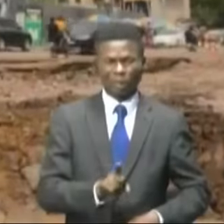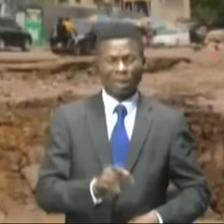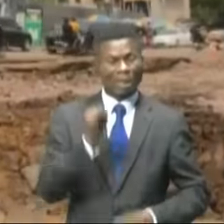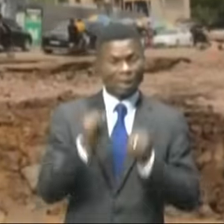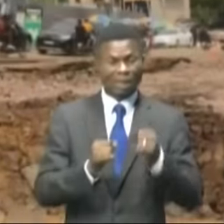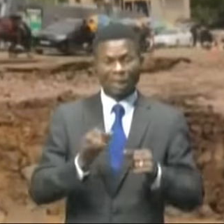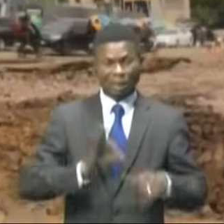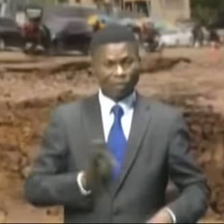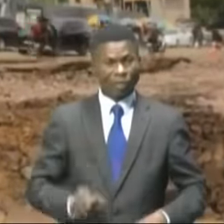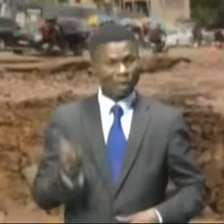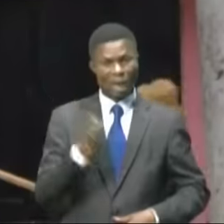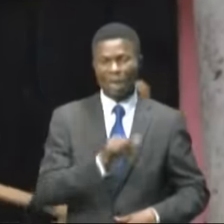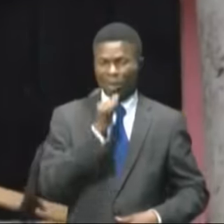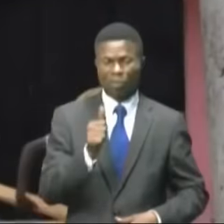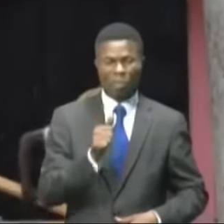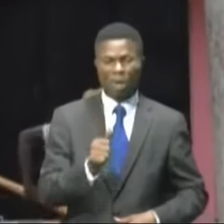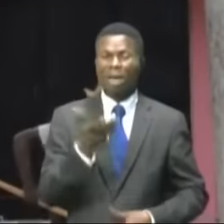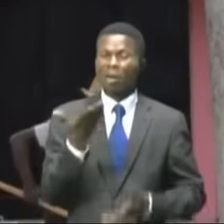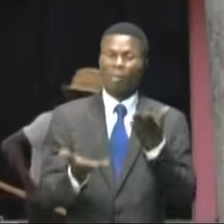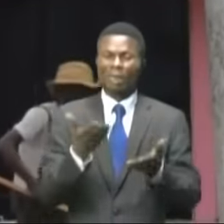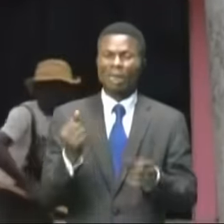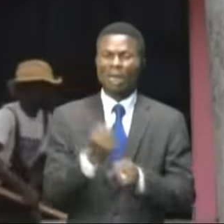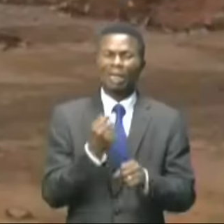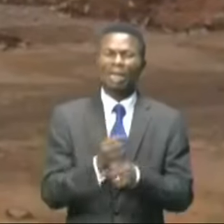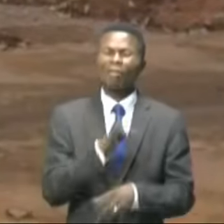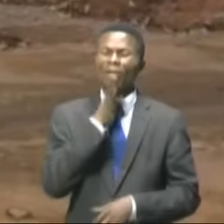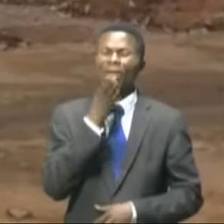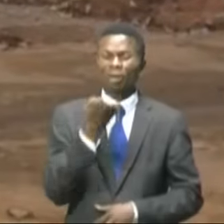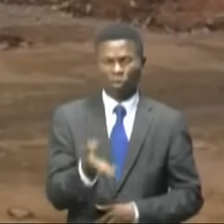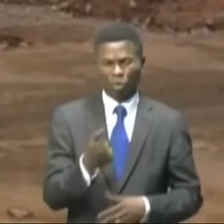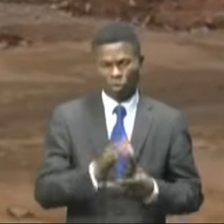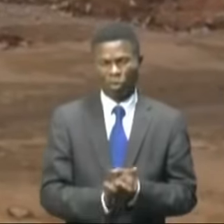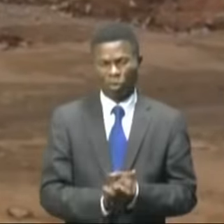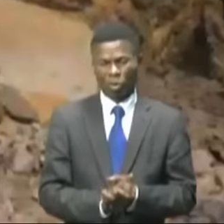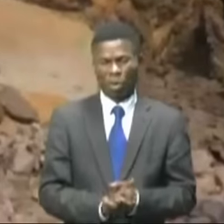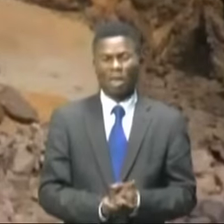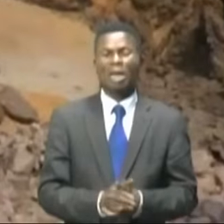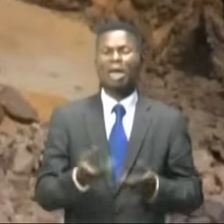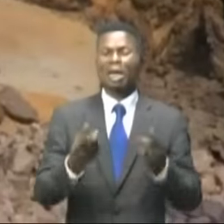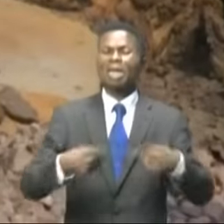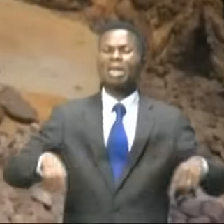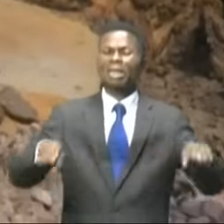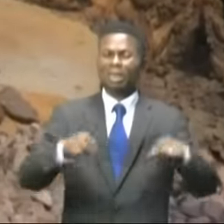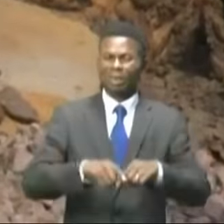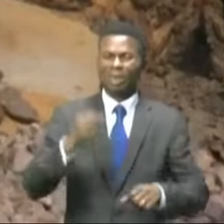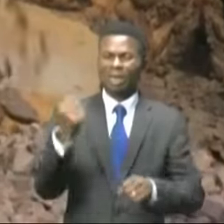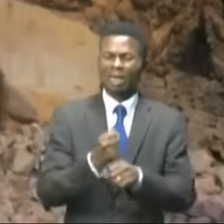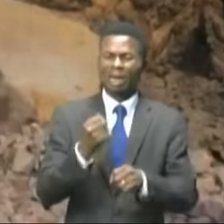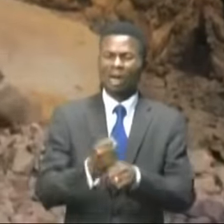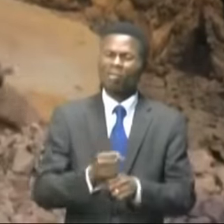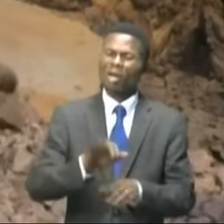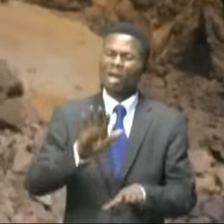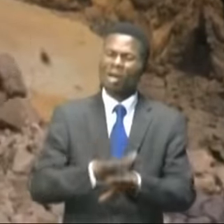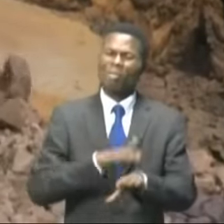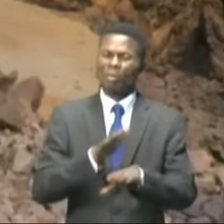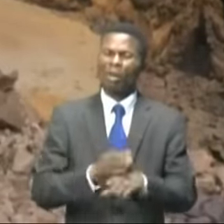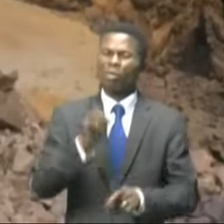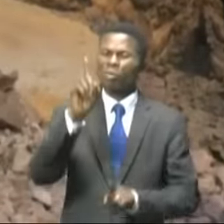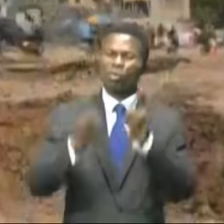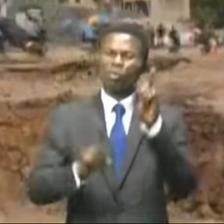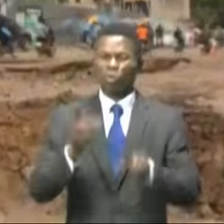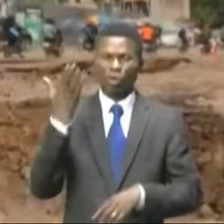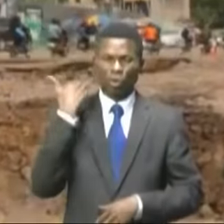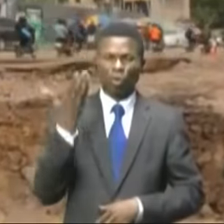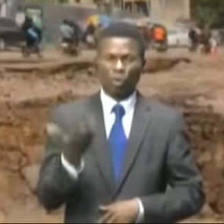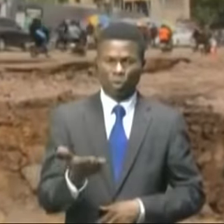Au niveau de l'entrée du quartier Montfleury, une zone marécageuse a nécessité des travaux en profondeur pour stabiliser le sol